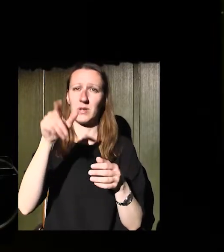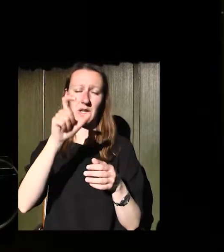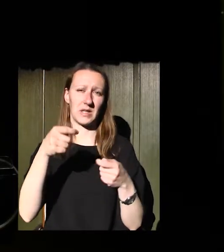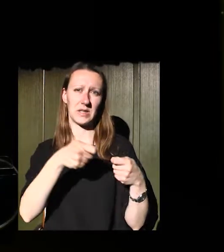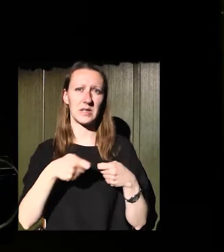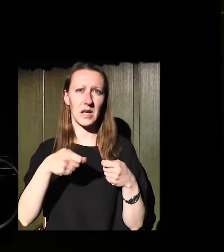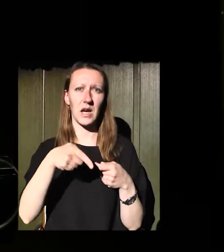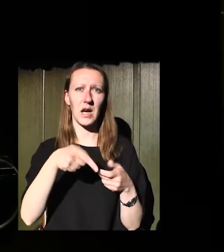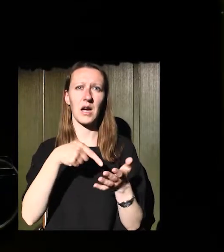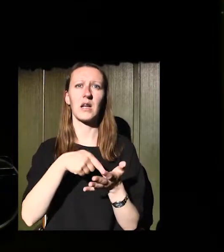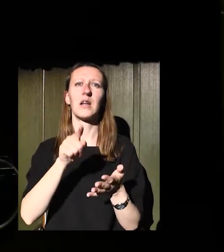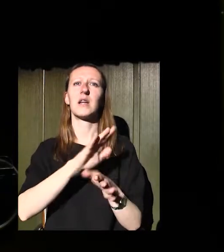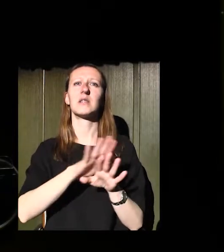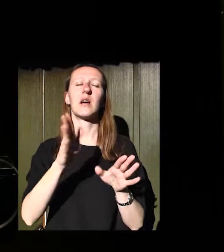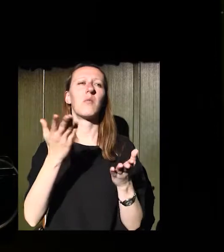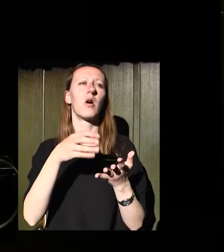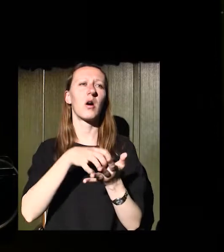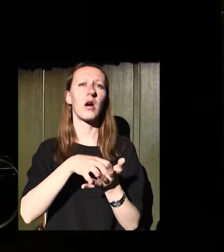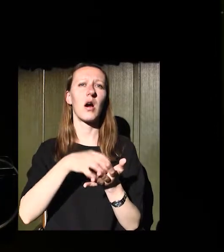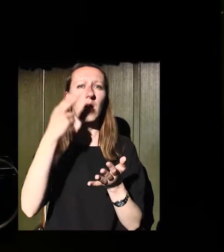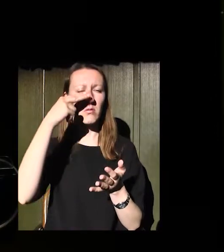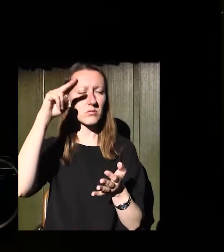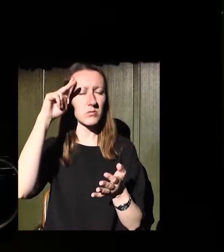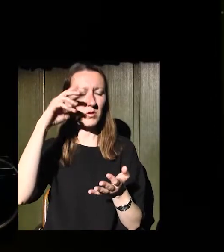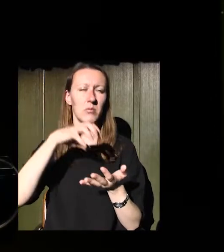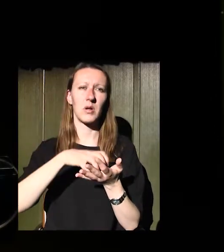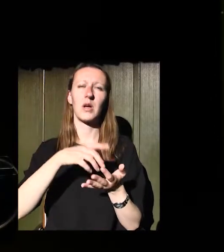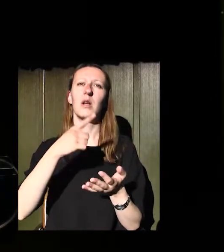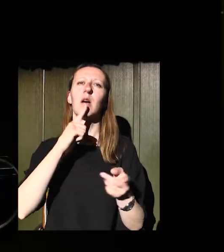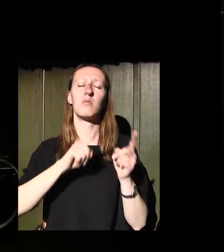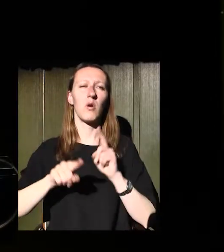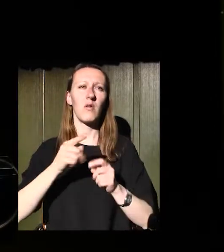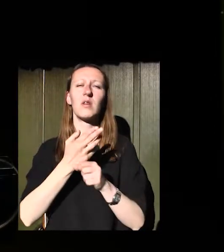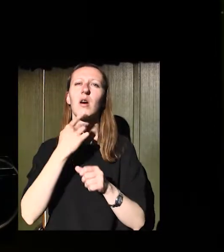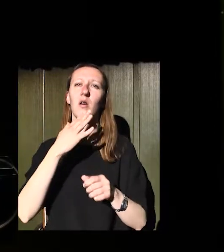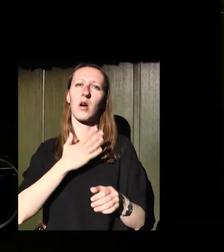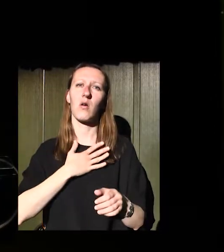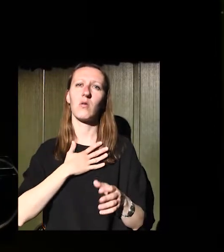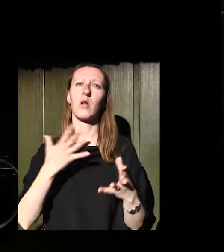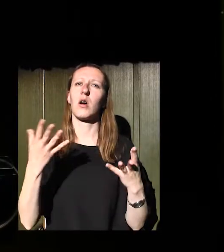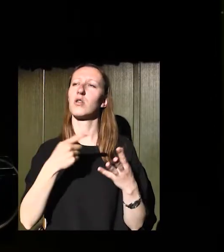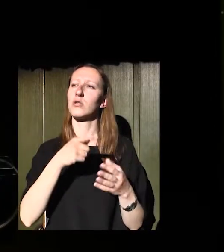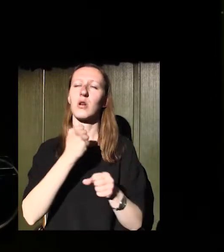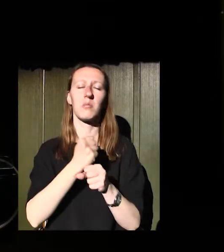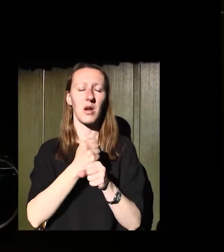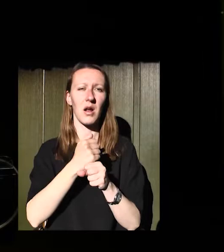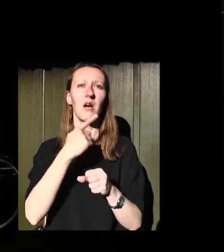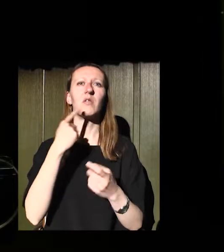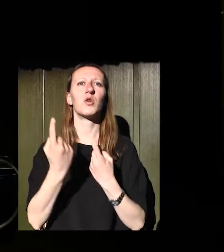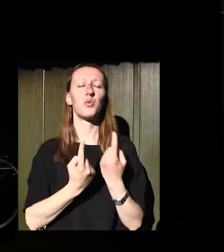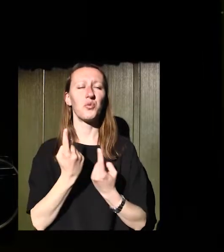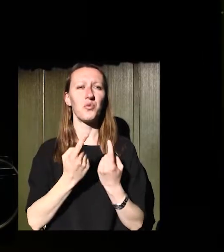Pola, intesa non solo come memoria storica cittadina, ma anche, ed è nostro compito creare